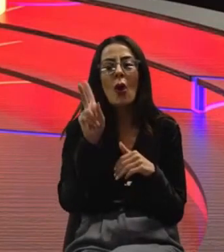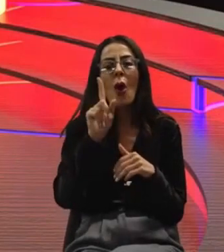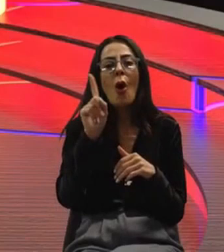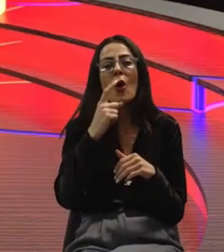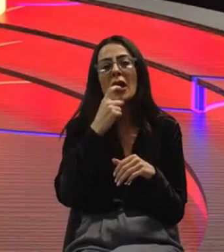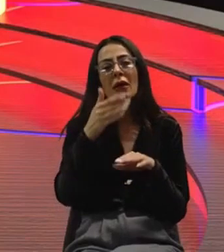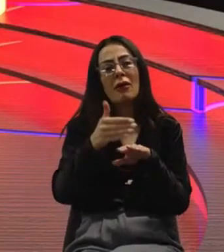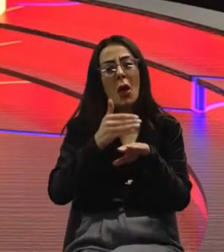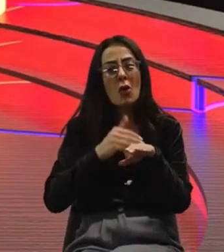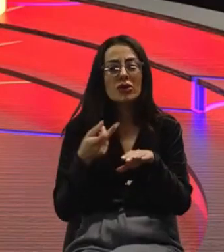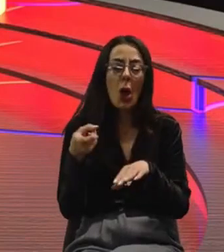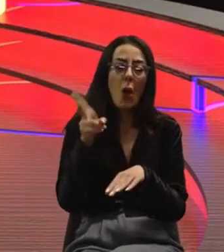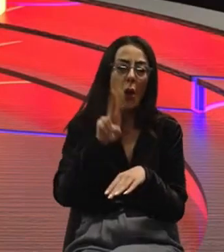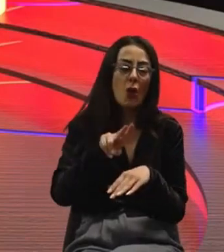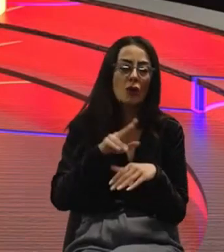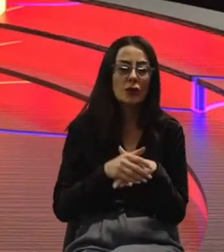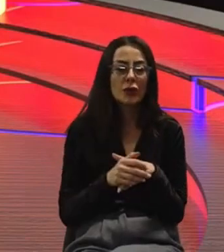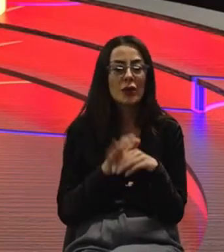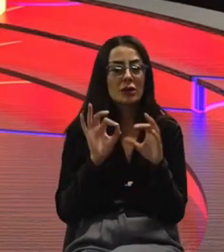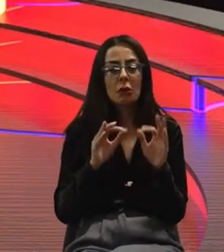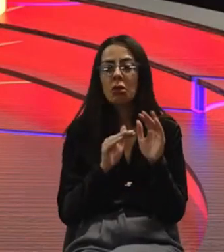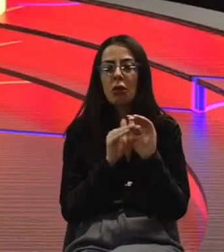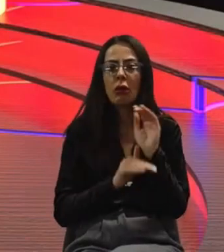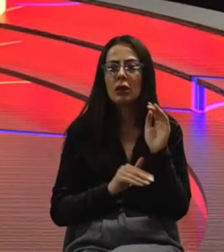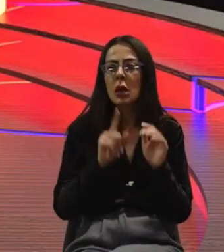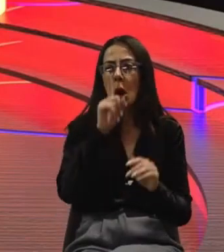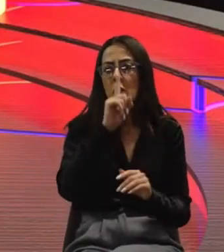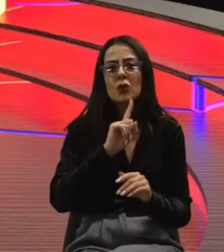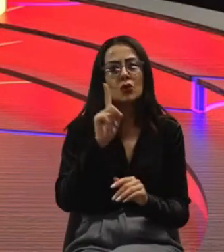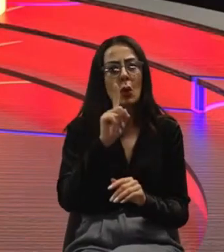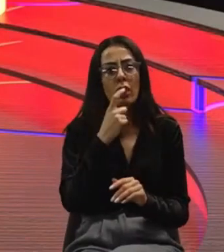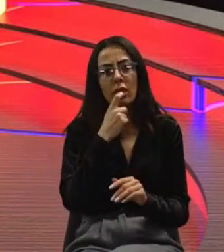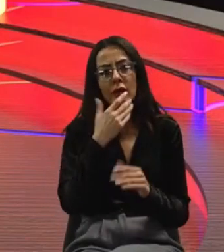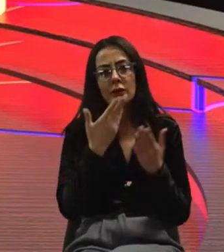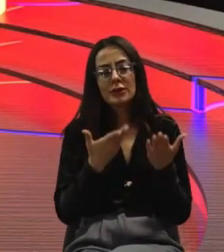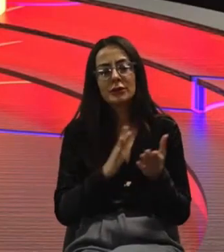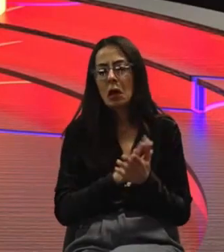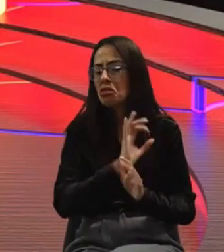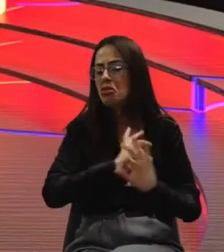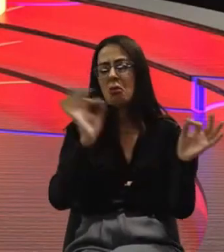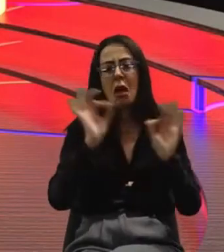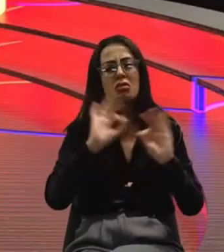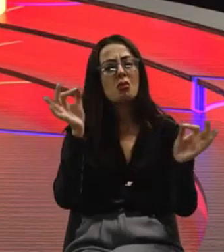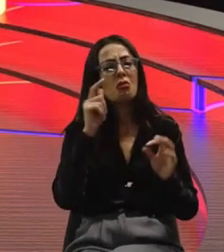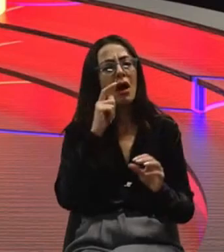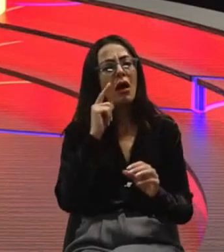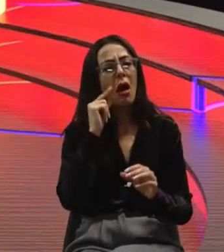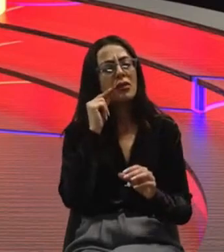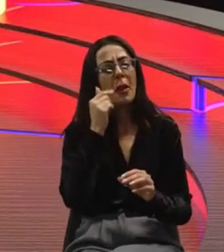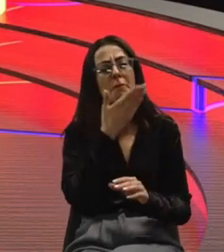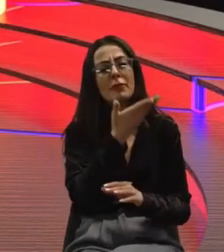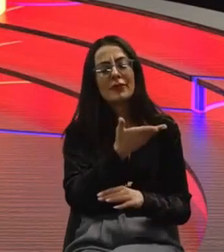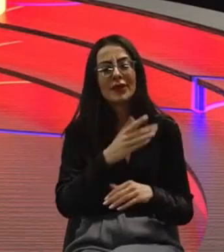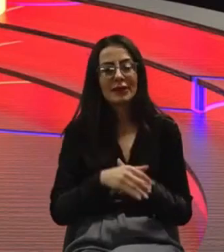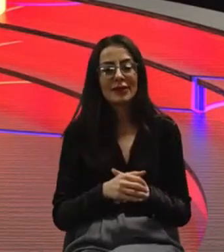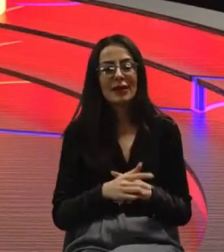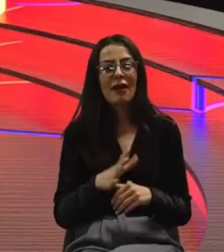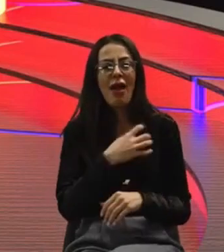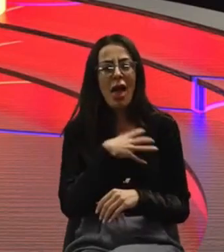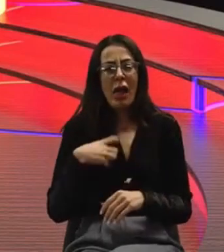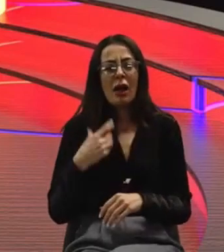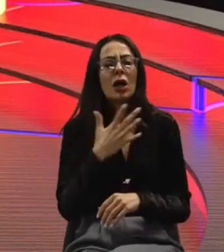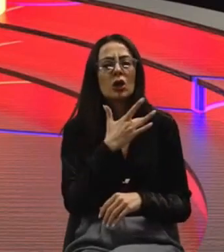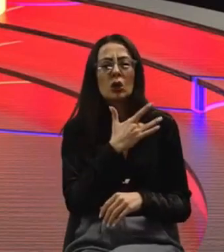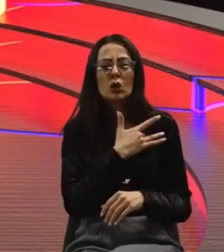oldu ya şimdi yaşasaydı 113/19 çıktı bu muhteşem İstanbul Anadolu küçük bir